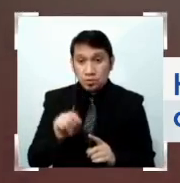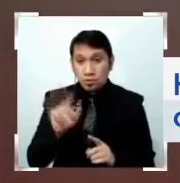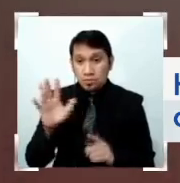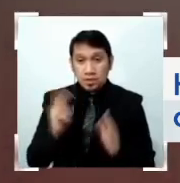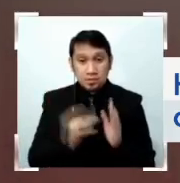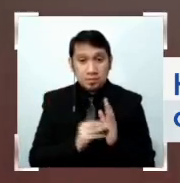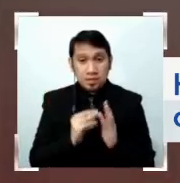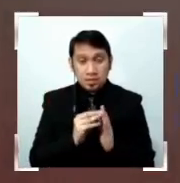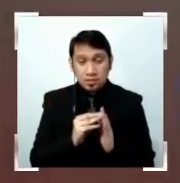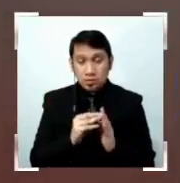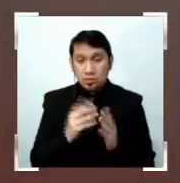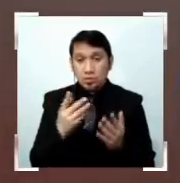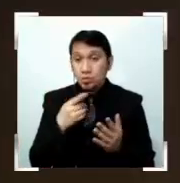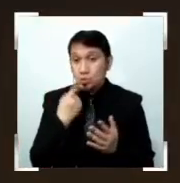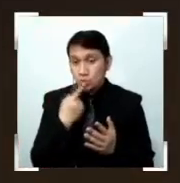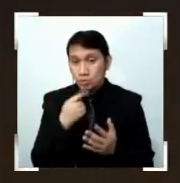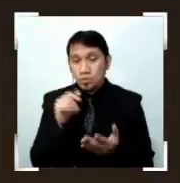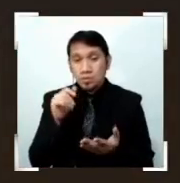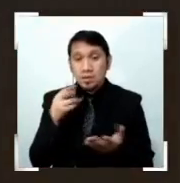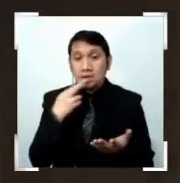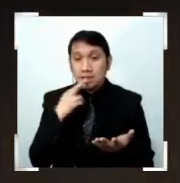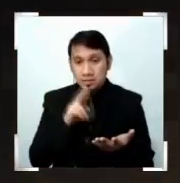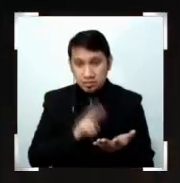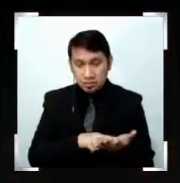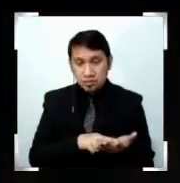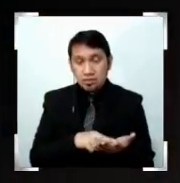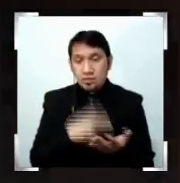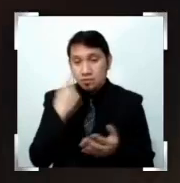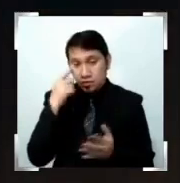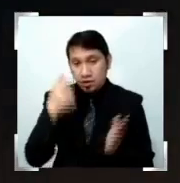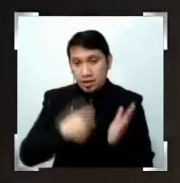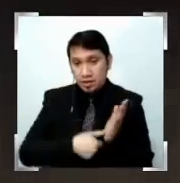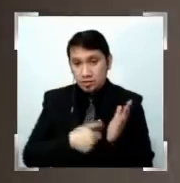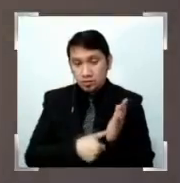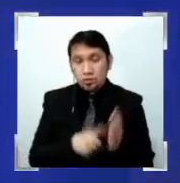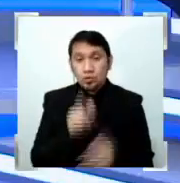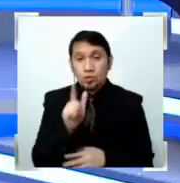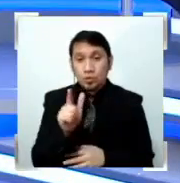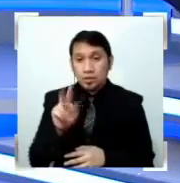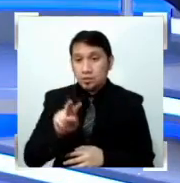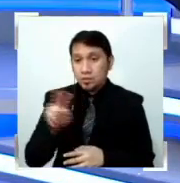overseas absentee voters para sa eleksyon 2022.